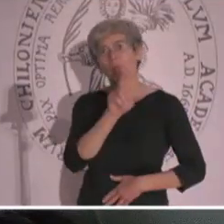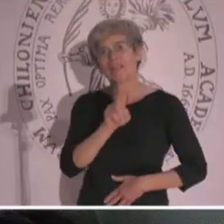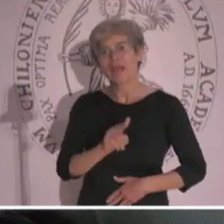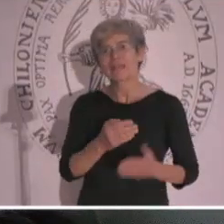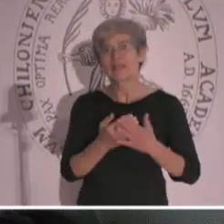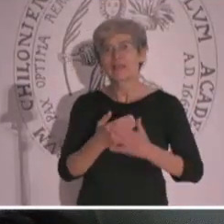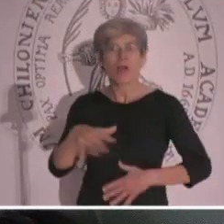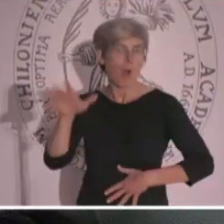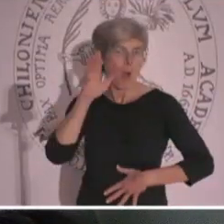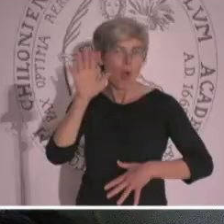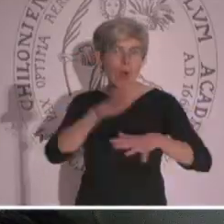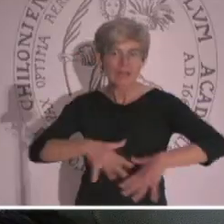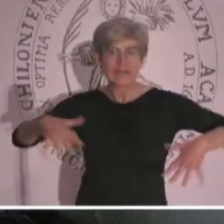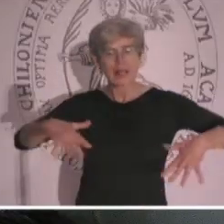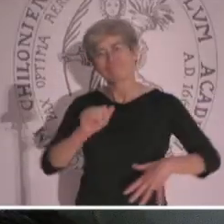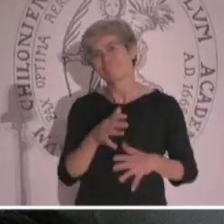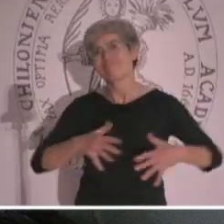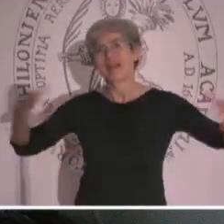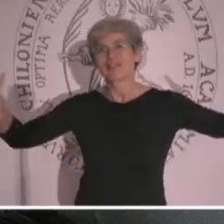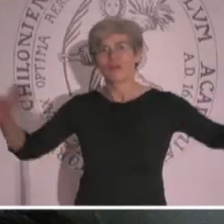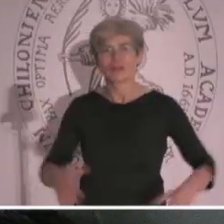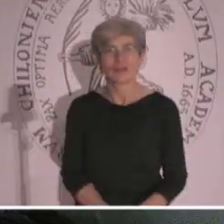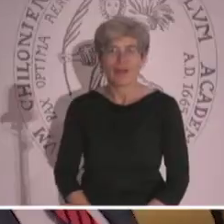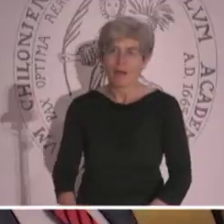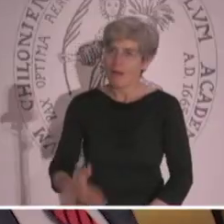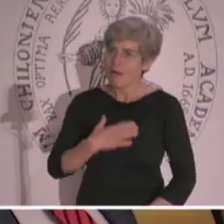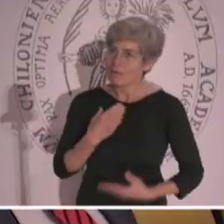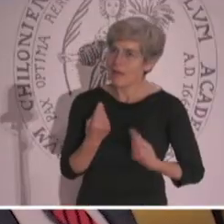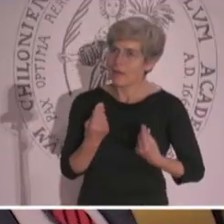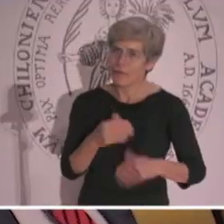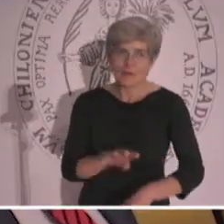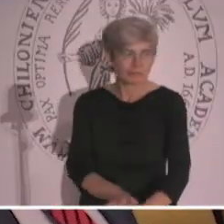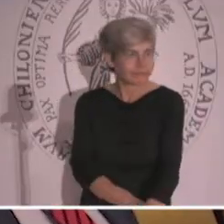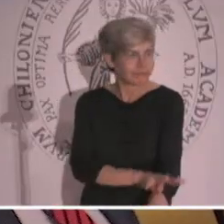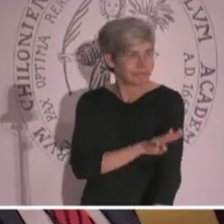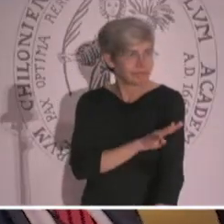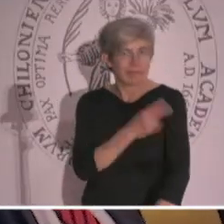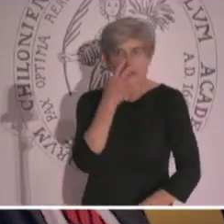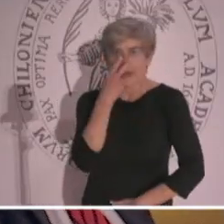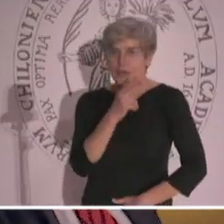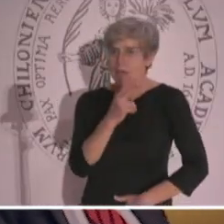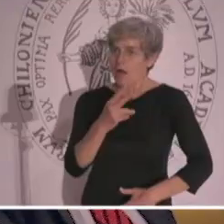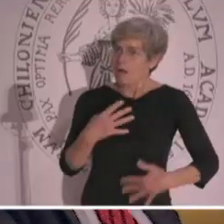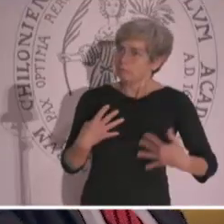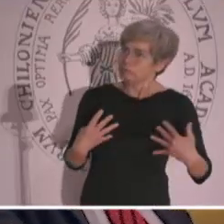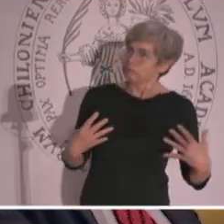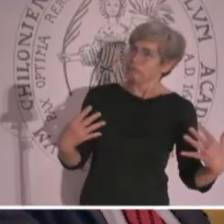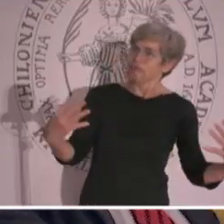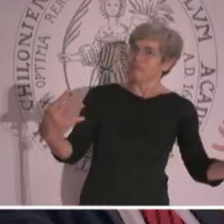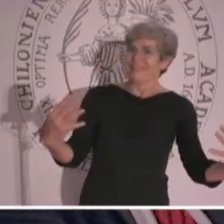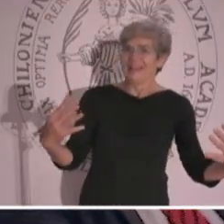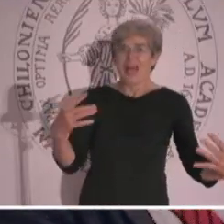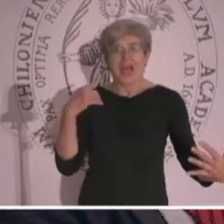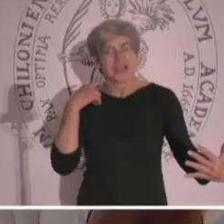in einen gefüllten Hörsaal. Es ist richtig schon Stimmung hier durch die Uni Big Band. Es ist einfach Leben hier an